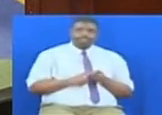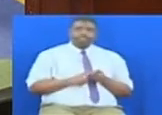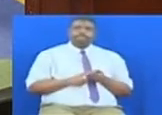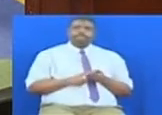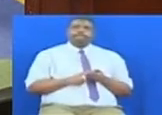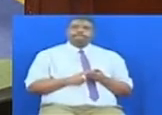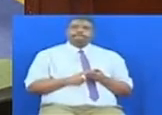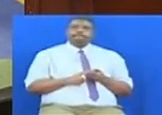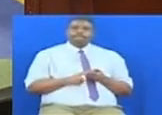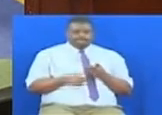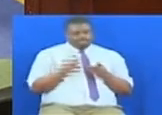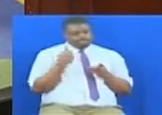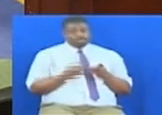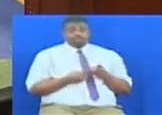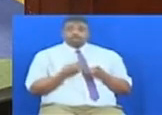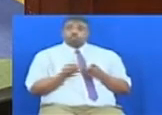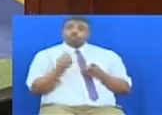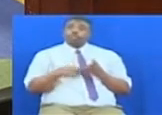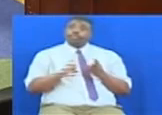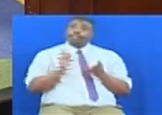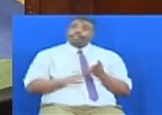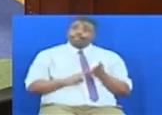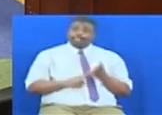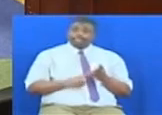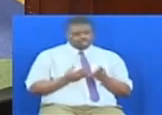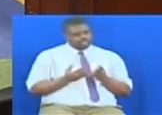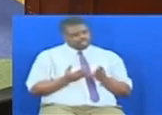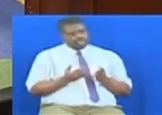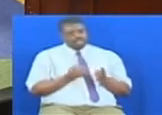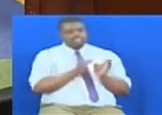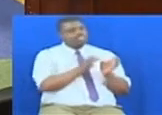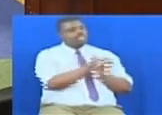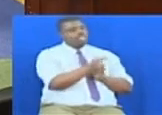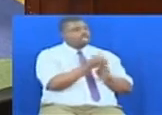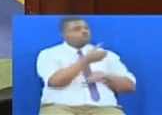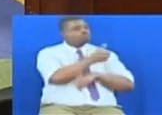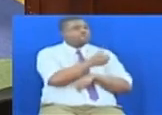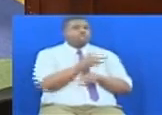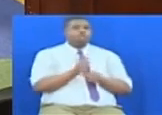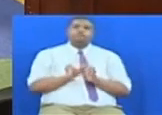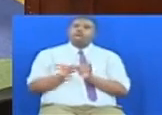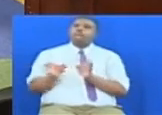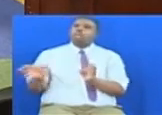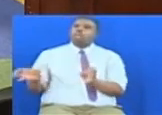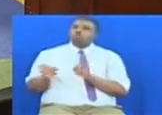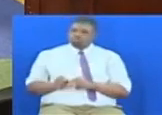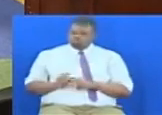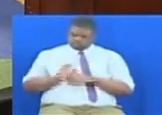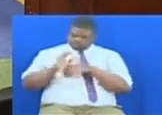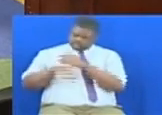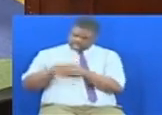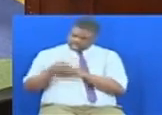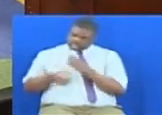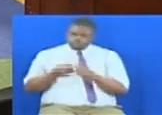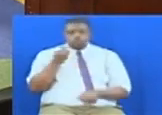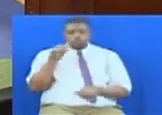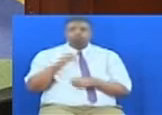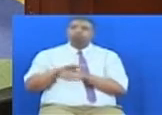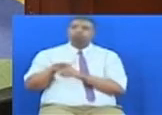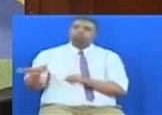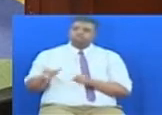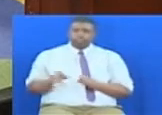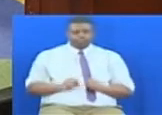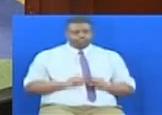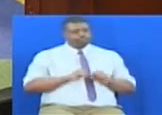kubwa ni kutenga mahospitali maalum. Tungewachanganya wagonjwa wa corona, wangeambukiza